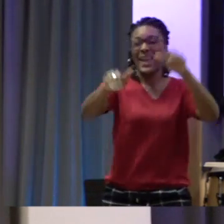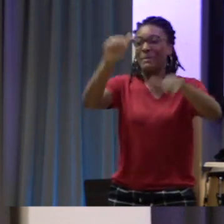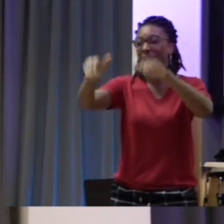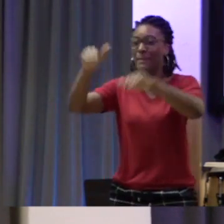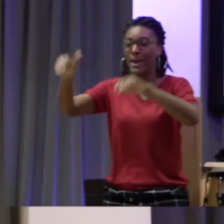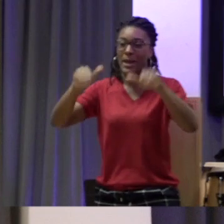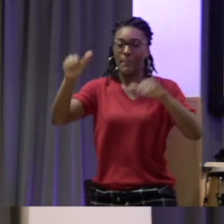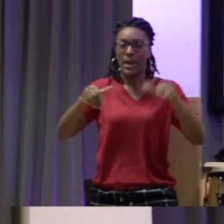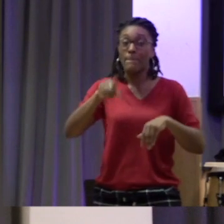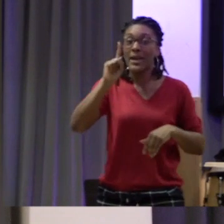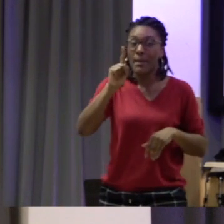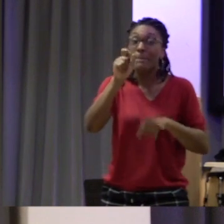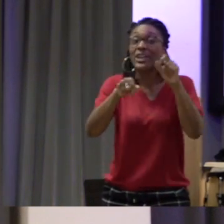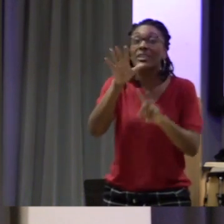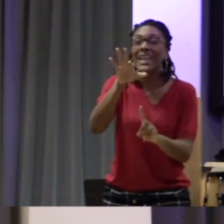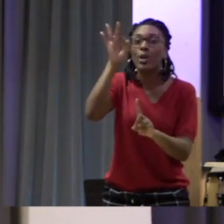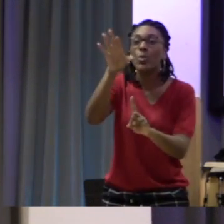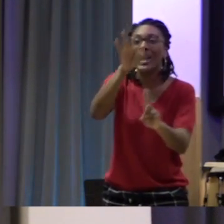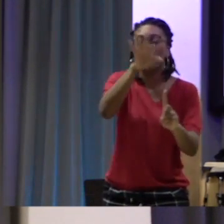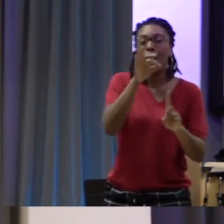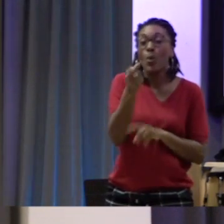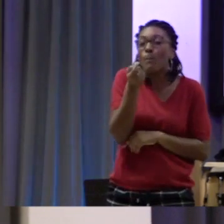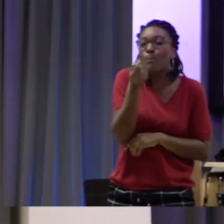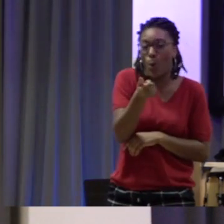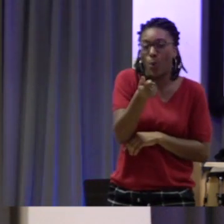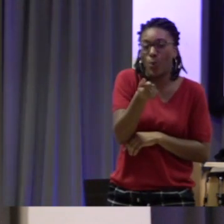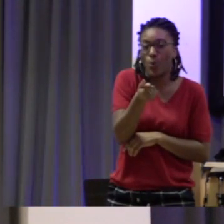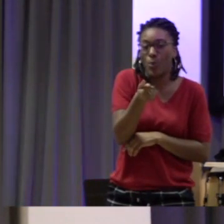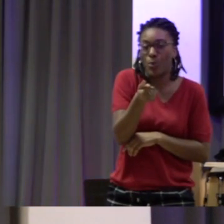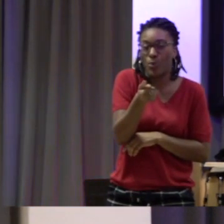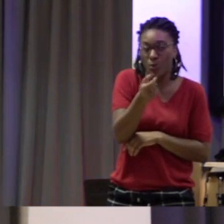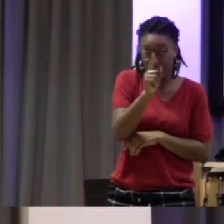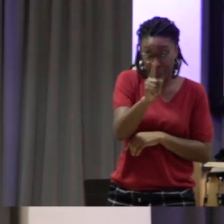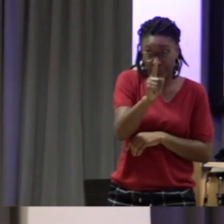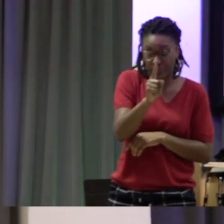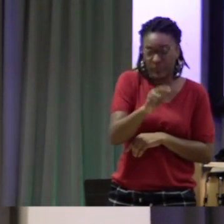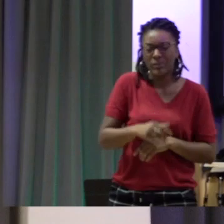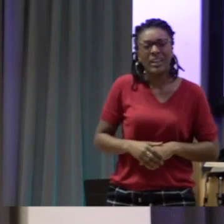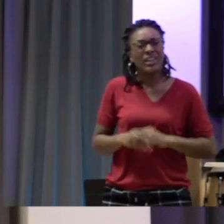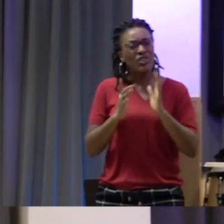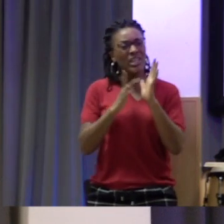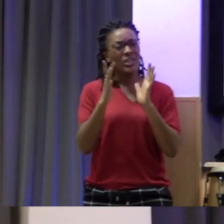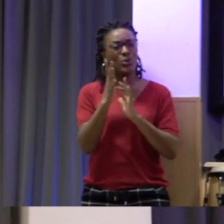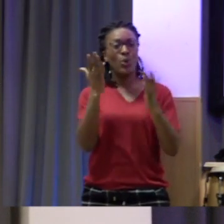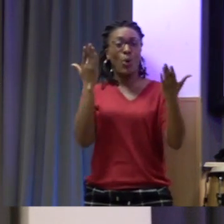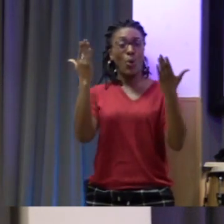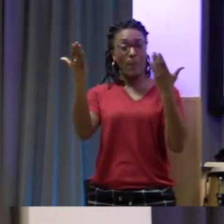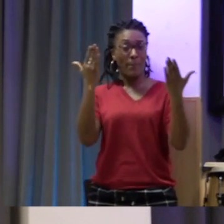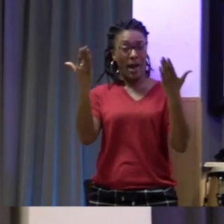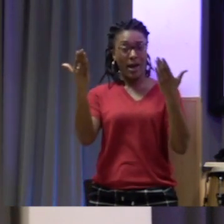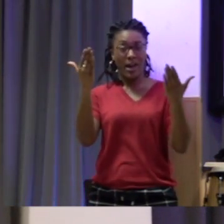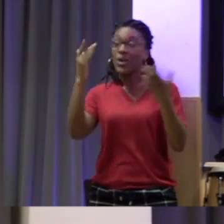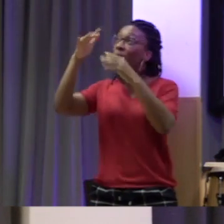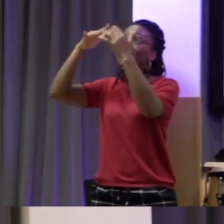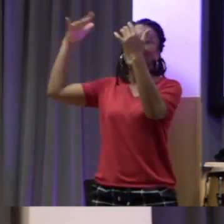peu d'élus. Le Seigneur fait une comparaison entre le royaume des